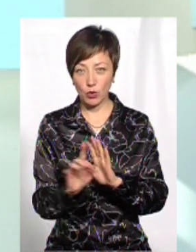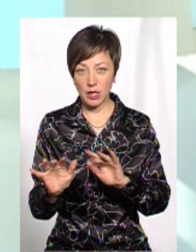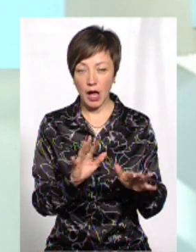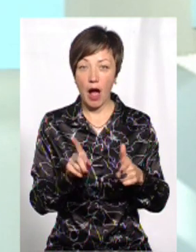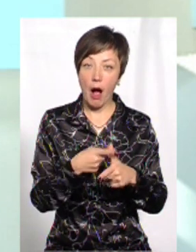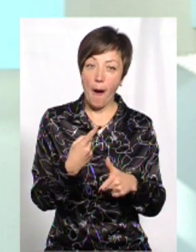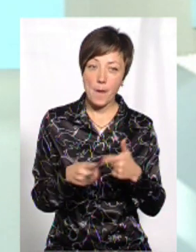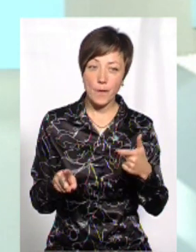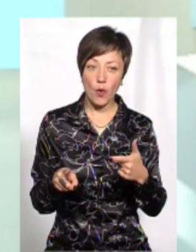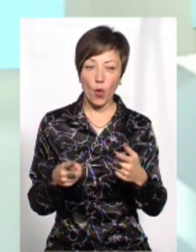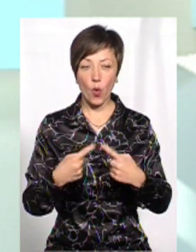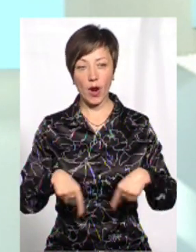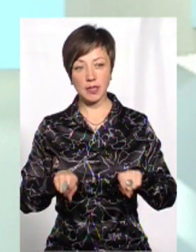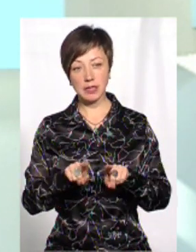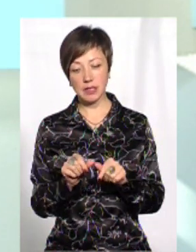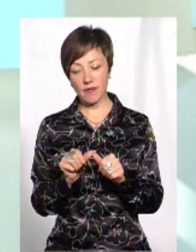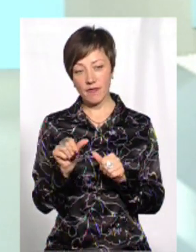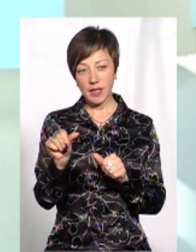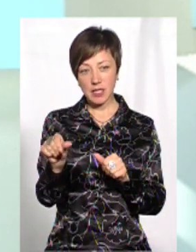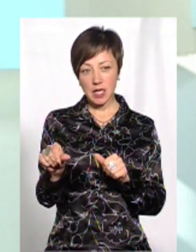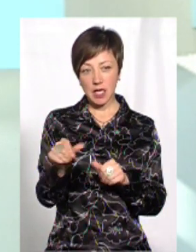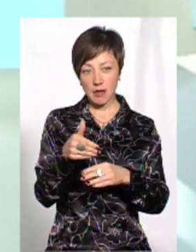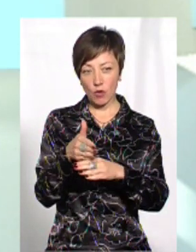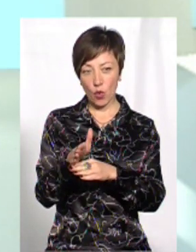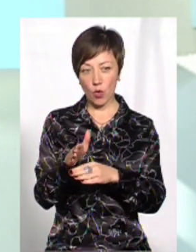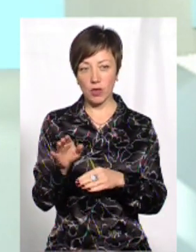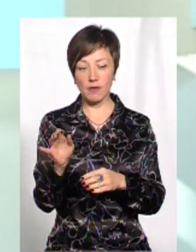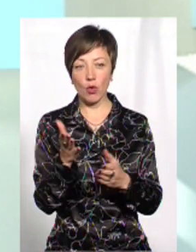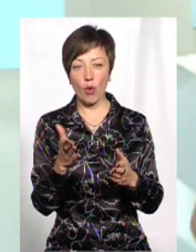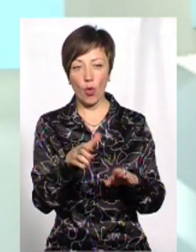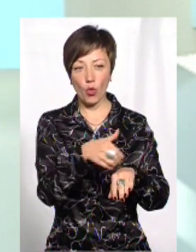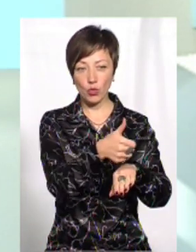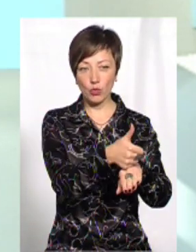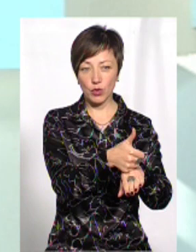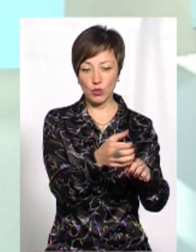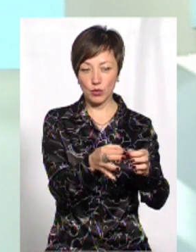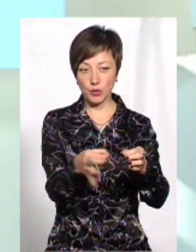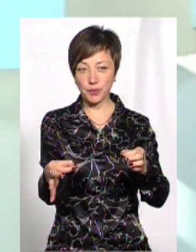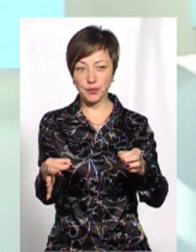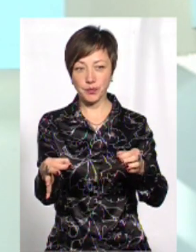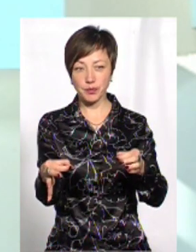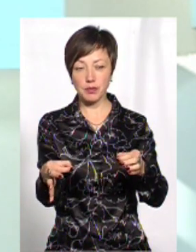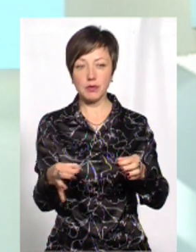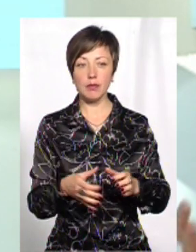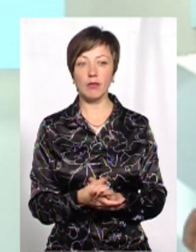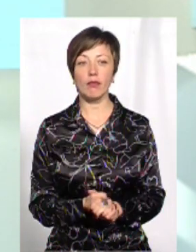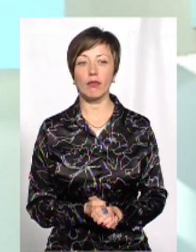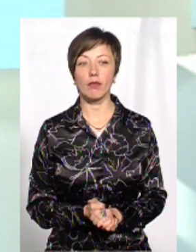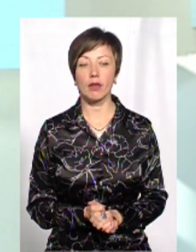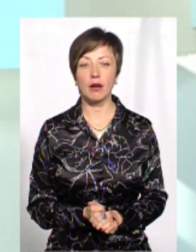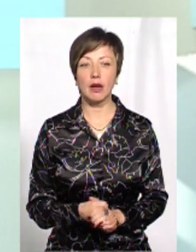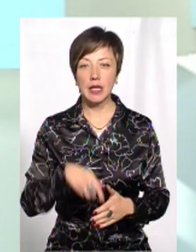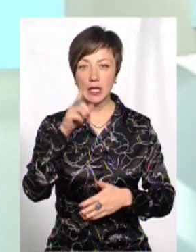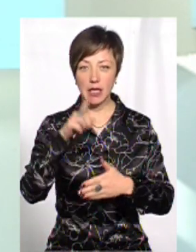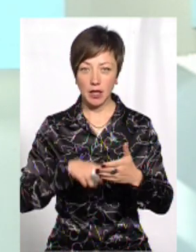організації, яка відділилась, відкололась від якогось домінуючого напряму або більшого